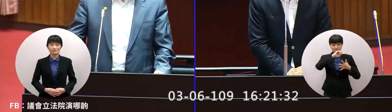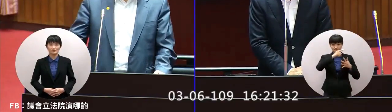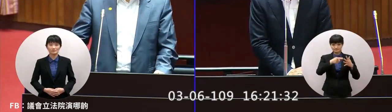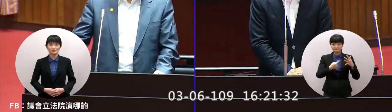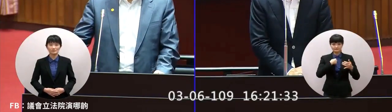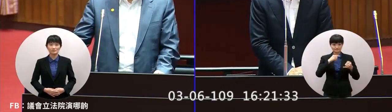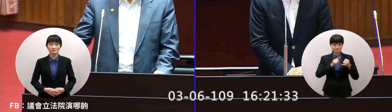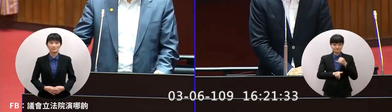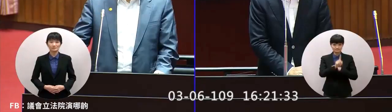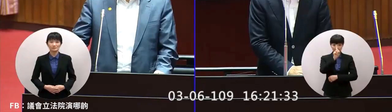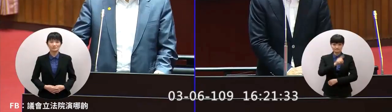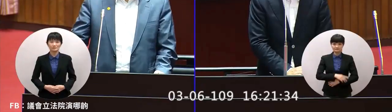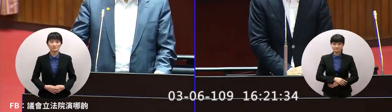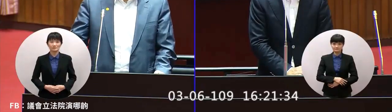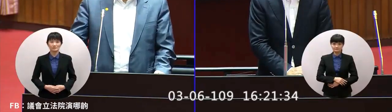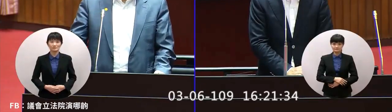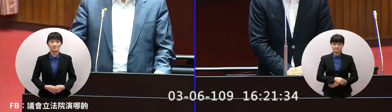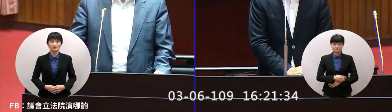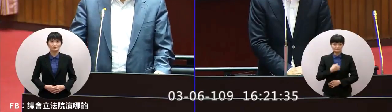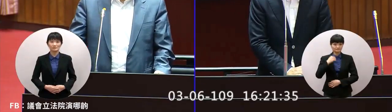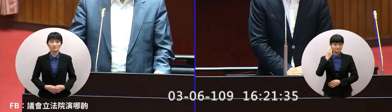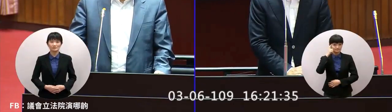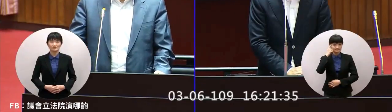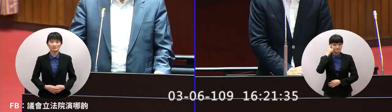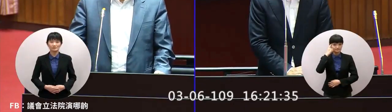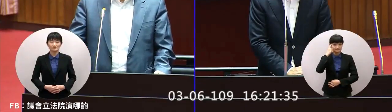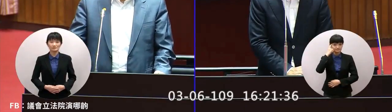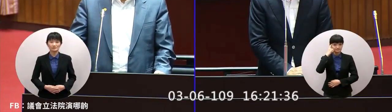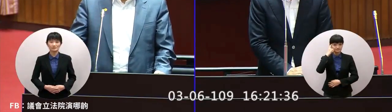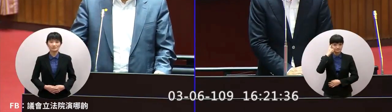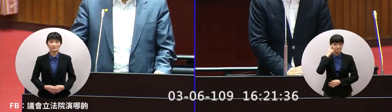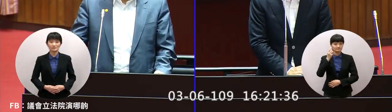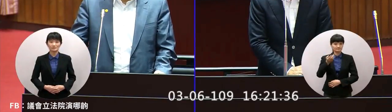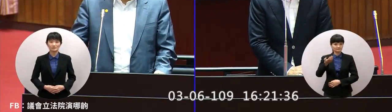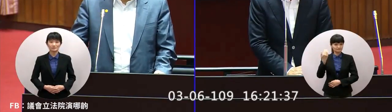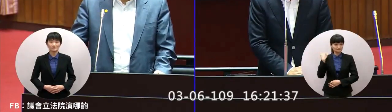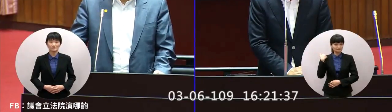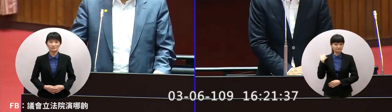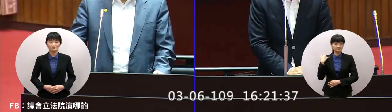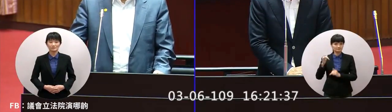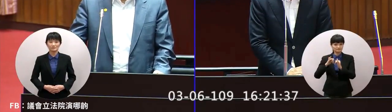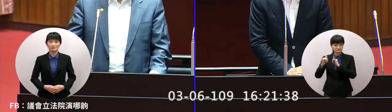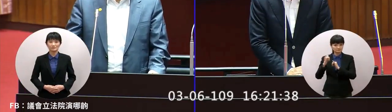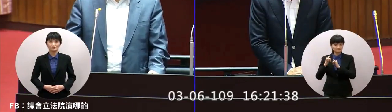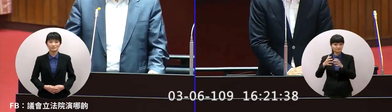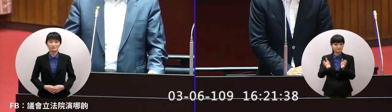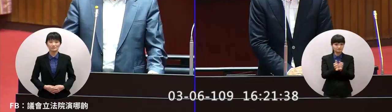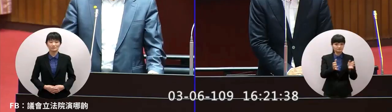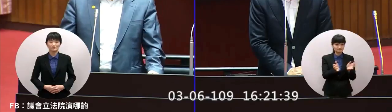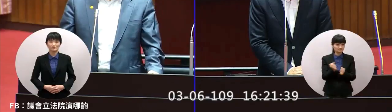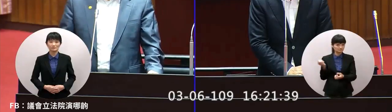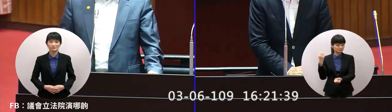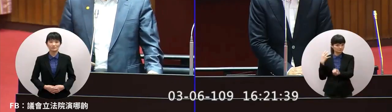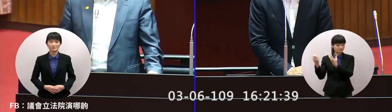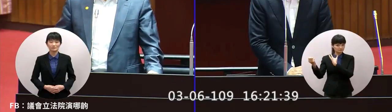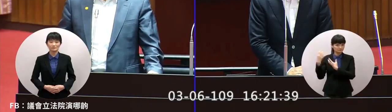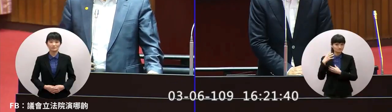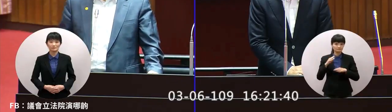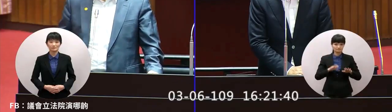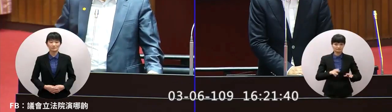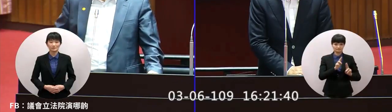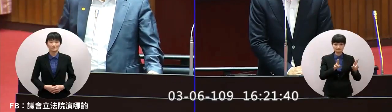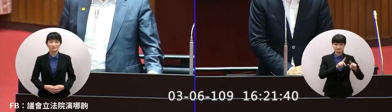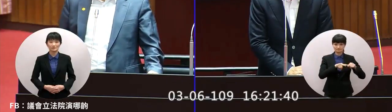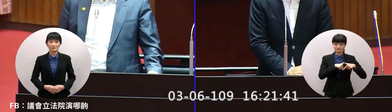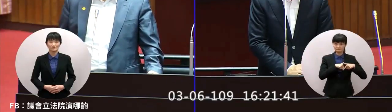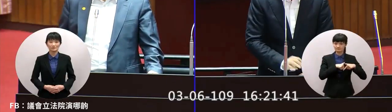吼。我是用较具体几项我伫民间所听到声音吼，甲咱指挥中心的政策，感